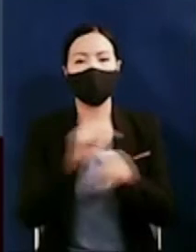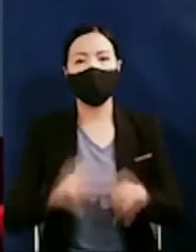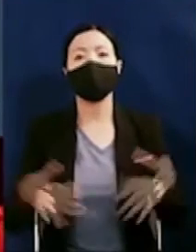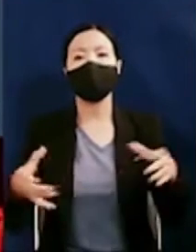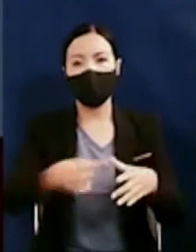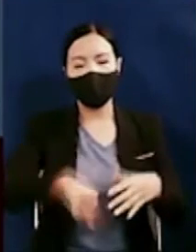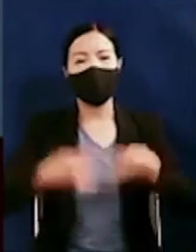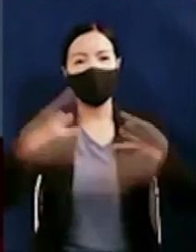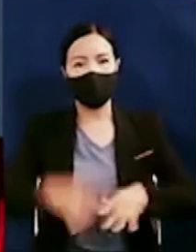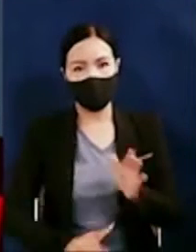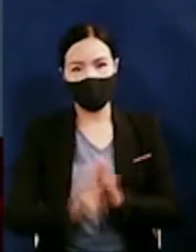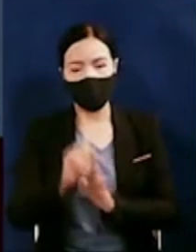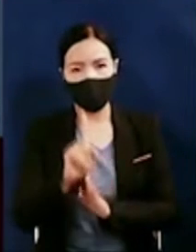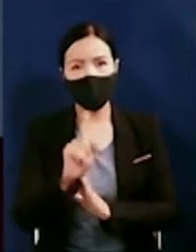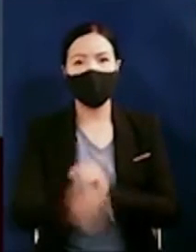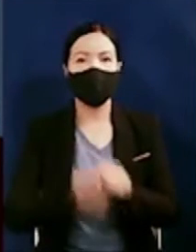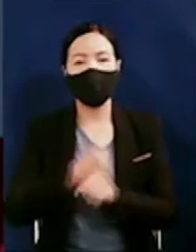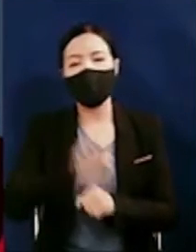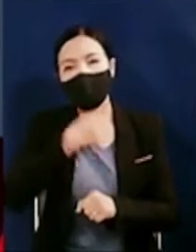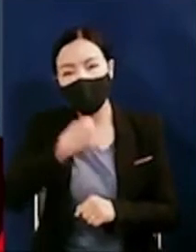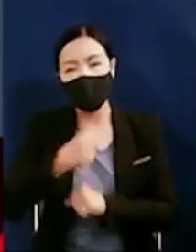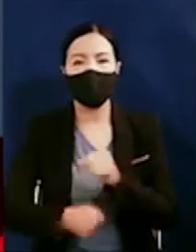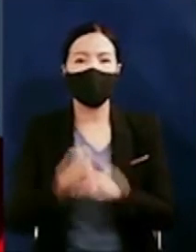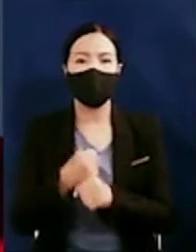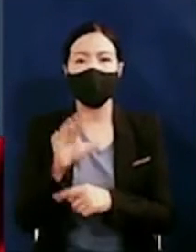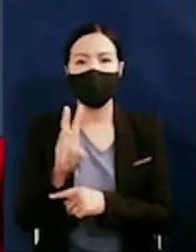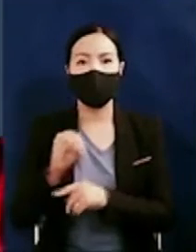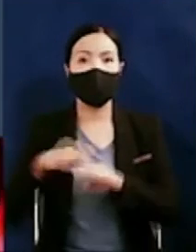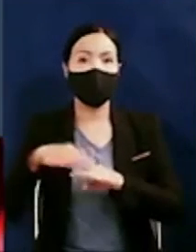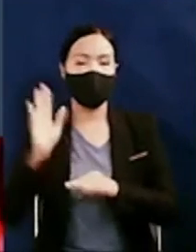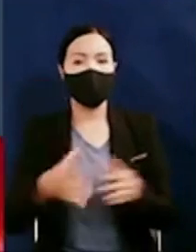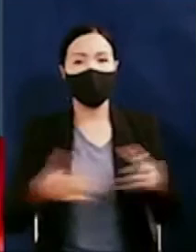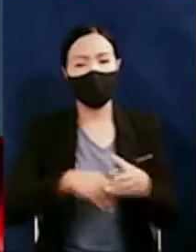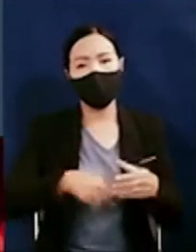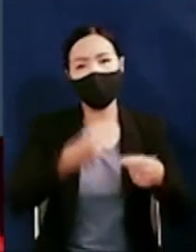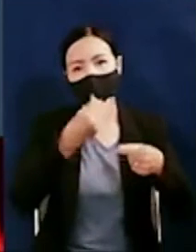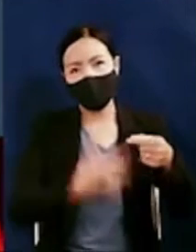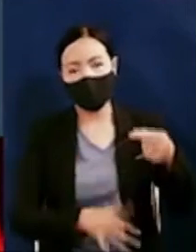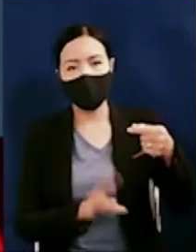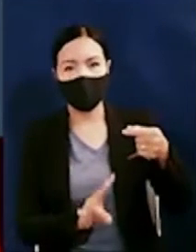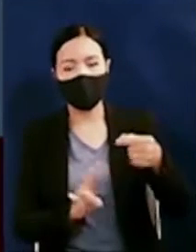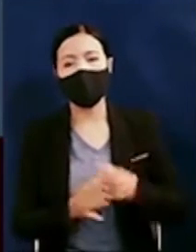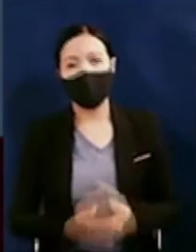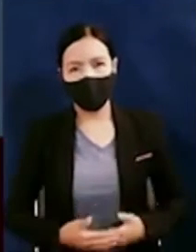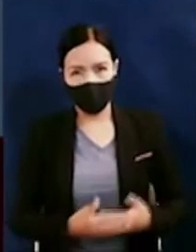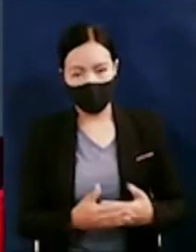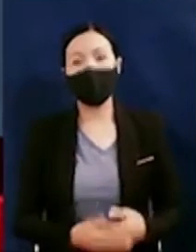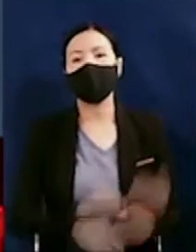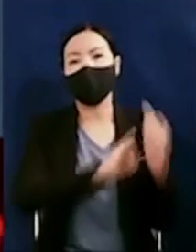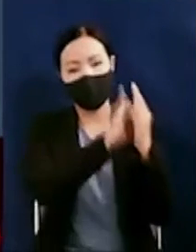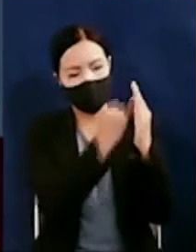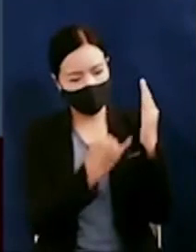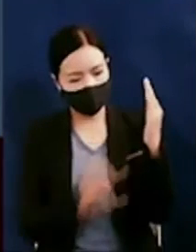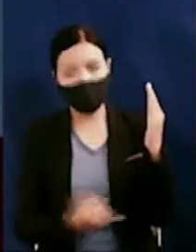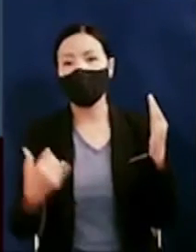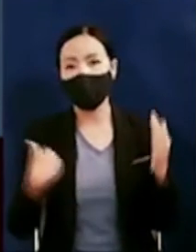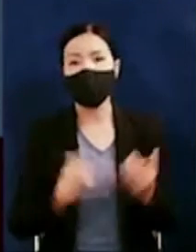ด้วยเดือนพฤศจิกายนนะครับตั้งเป้าไว้ 70%เข็มแรกสำหรับประชาชนทั้งประเทศและเข็ม 3สำหรับ